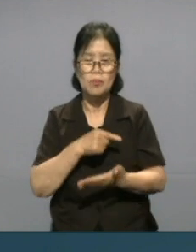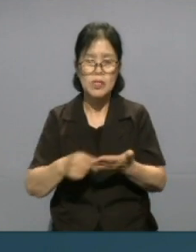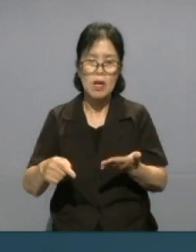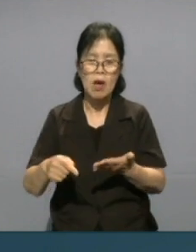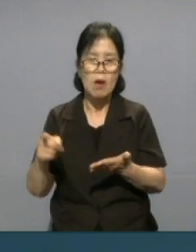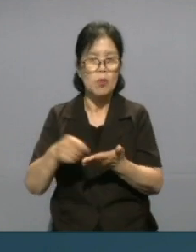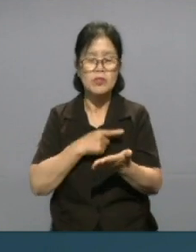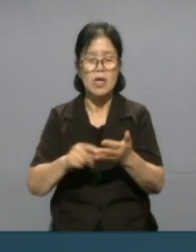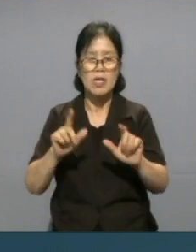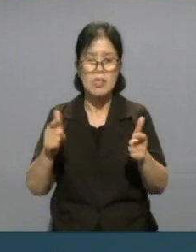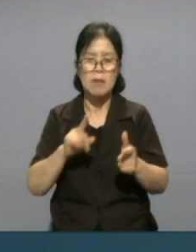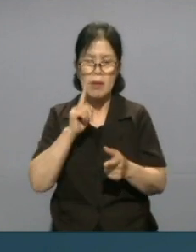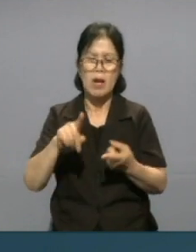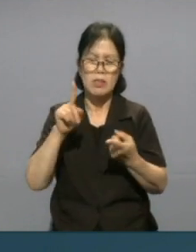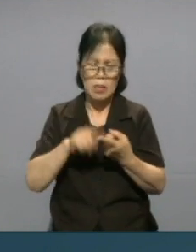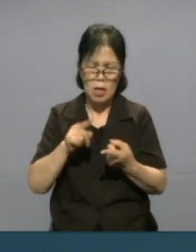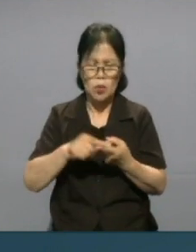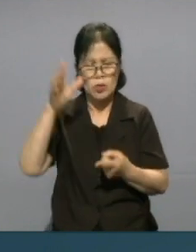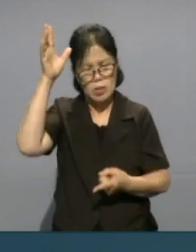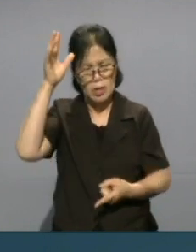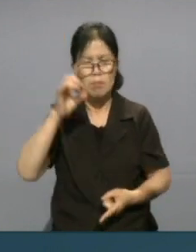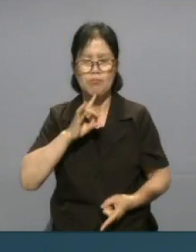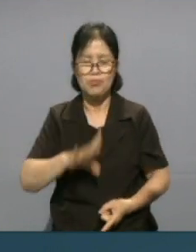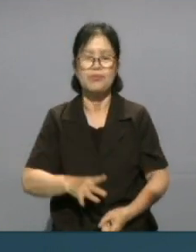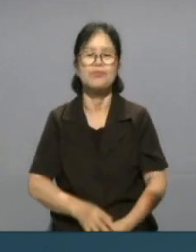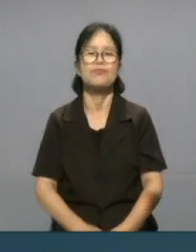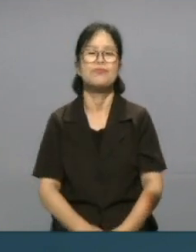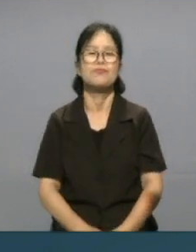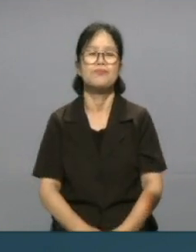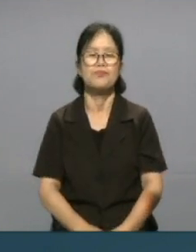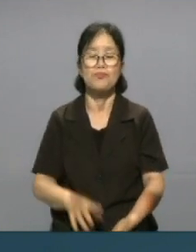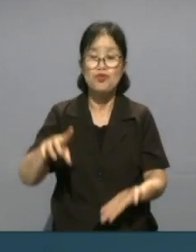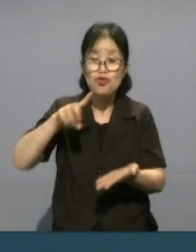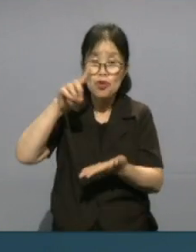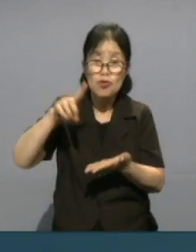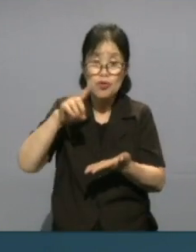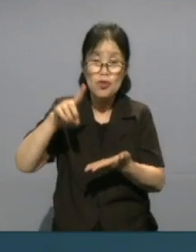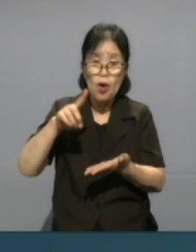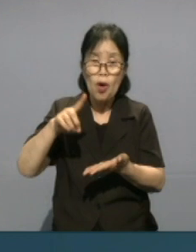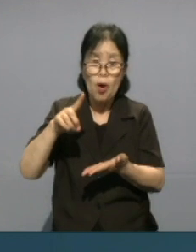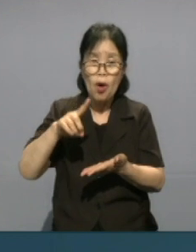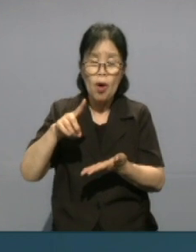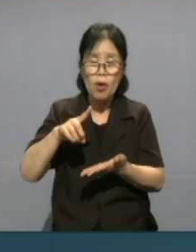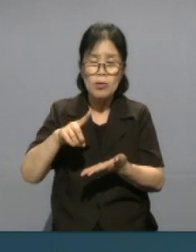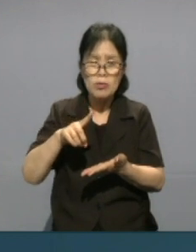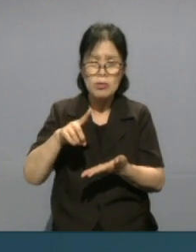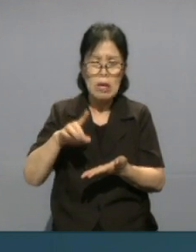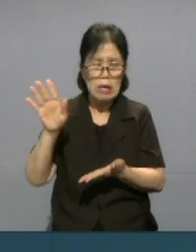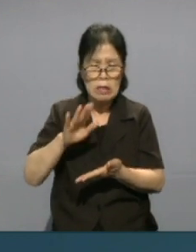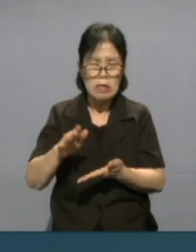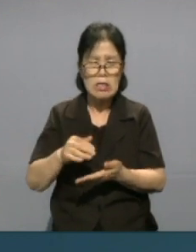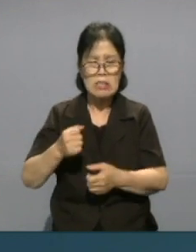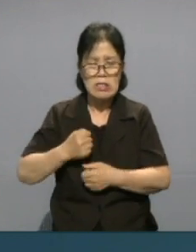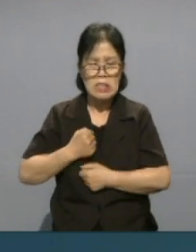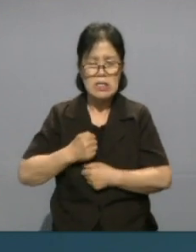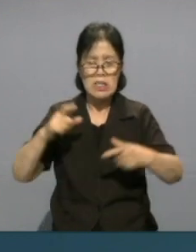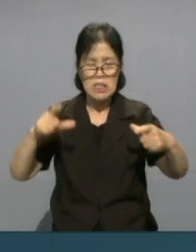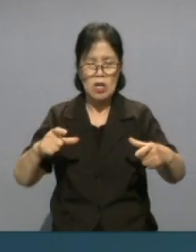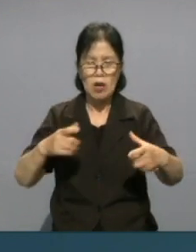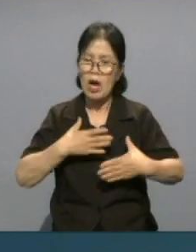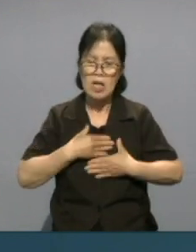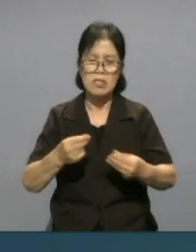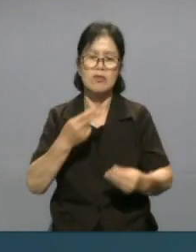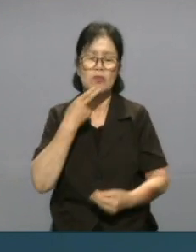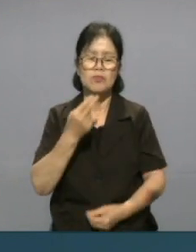아닌 말 그대로 기대에 불과한 상황입니다. 드론 운영 없을 것이란 말도 지역을 안심시키지 못하고 있습니다. 드론